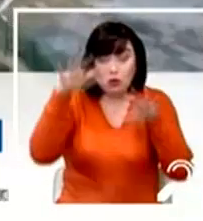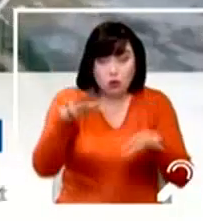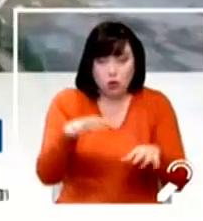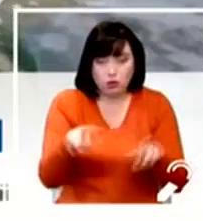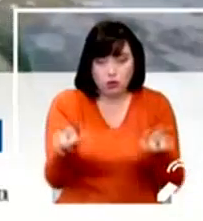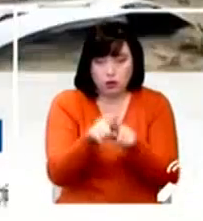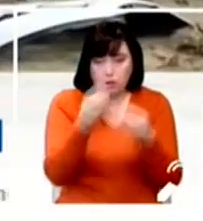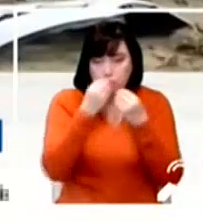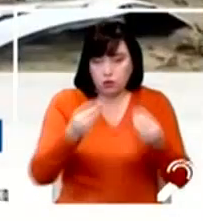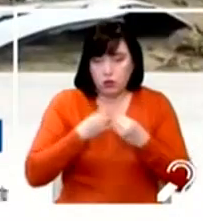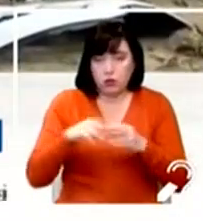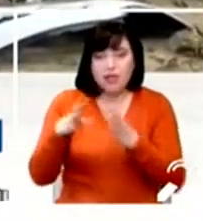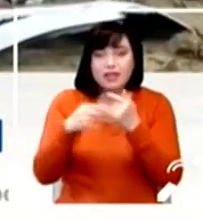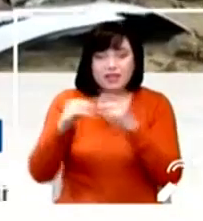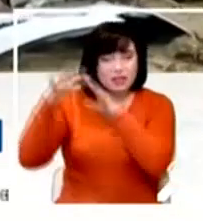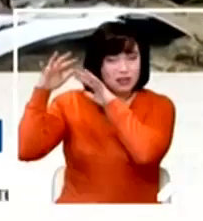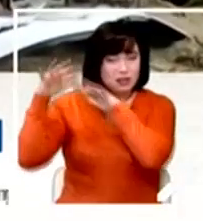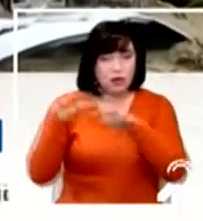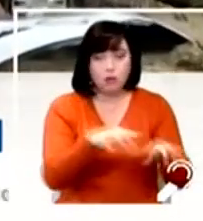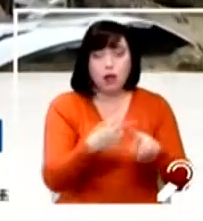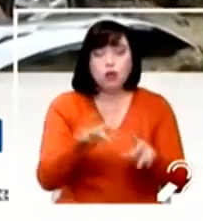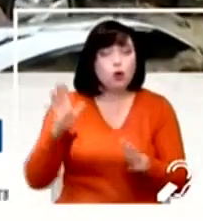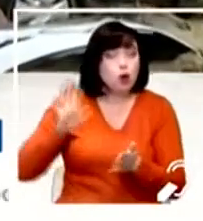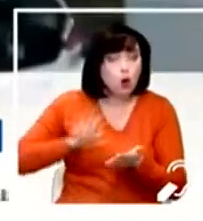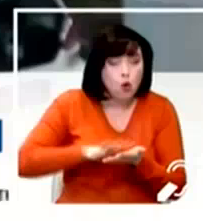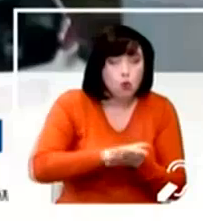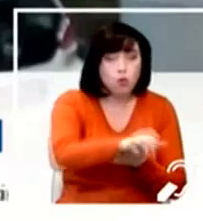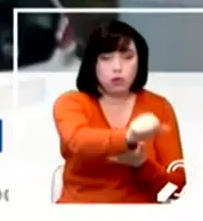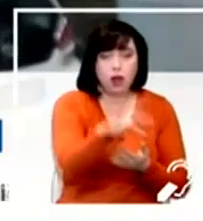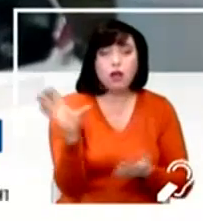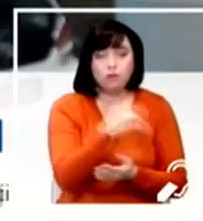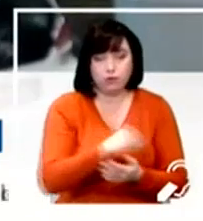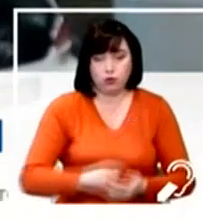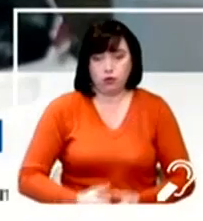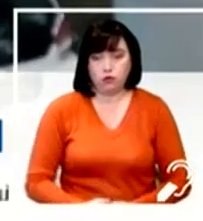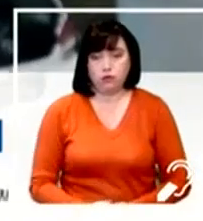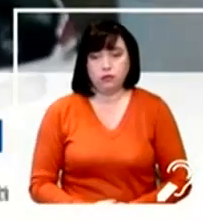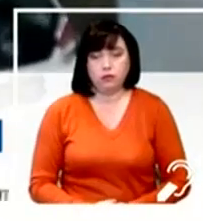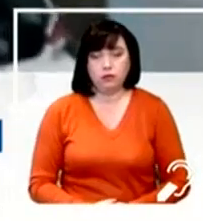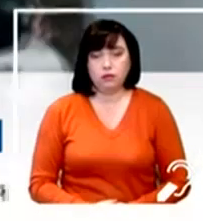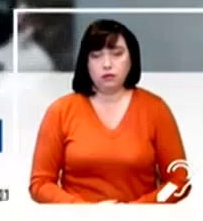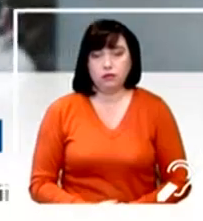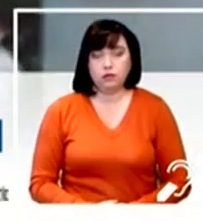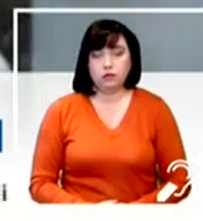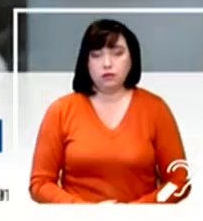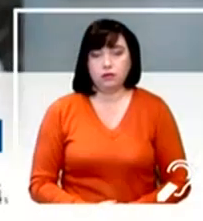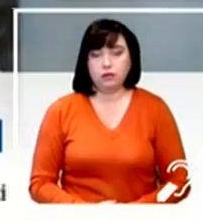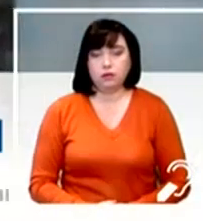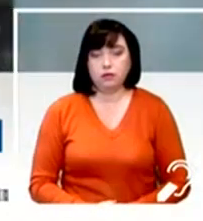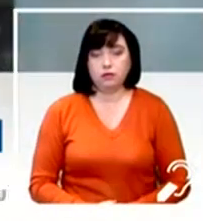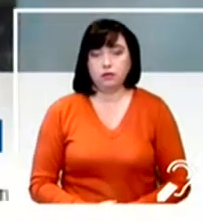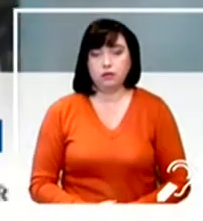a provocat o alunecare de teren care a măturat aproape totul în calea sa. La cosa drammatica è che ha preso